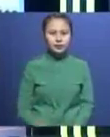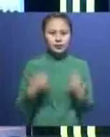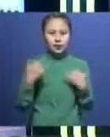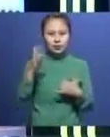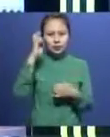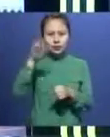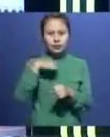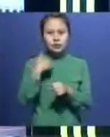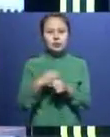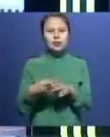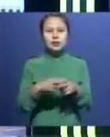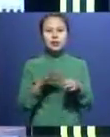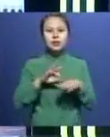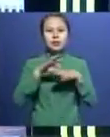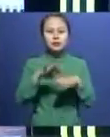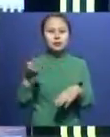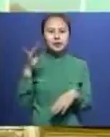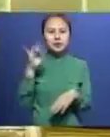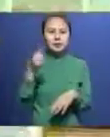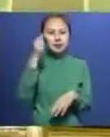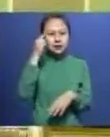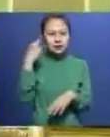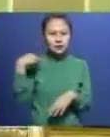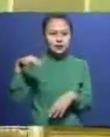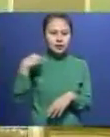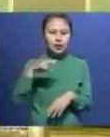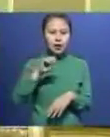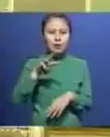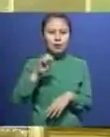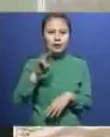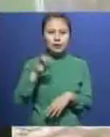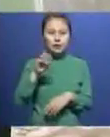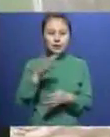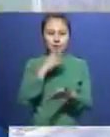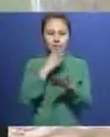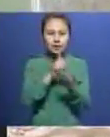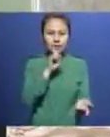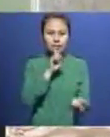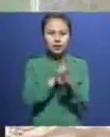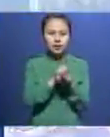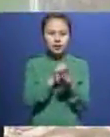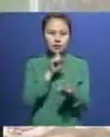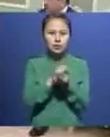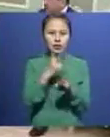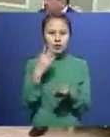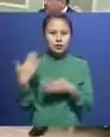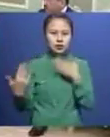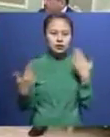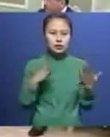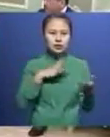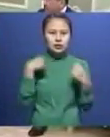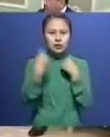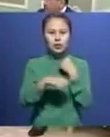Бүгін мемлекет басшысы Белоруссияға сапары барысында Минскіде Қырғызстан президенті Алмазбек Атамбаевпен кездесті. Кездесу кезінде екі